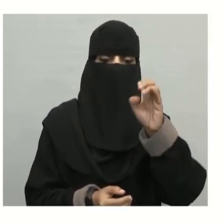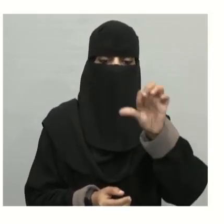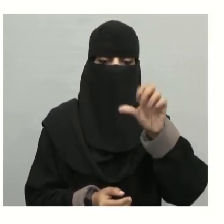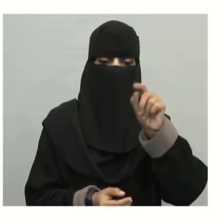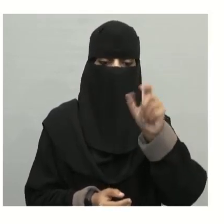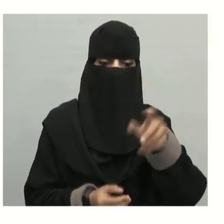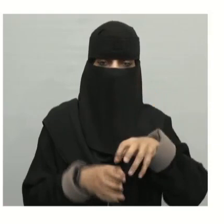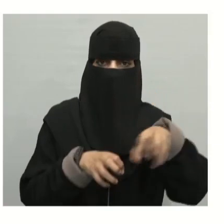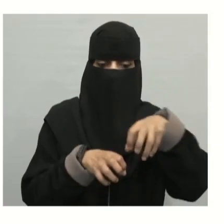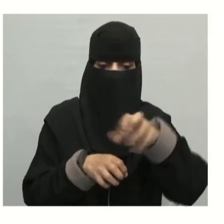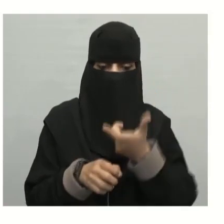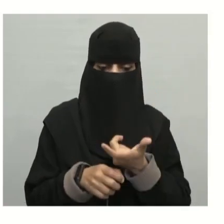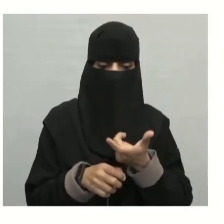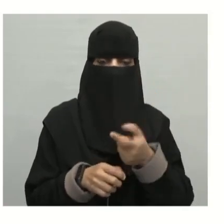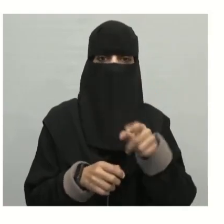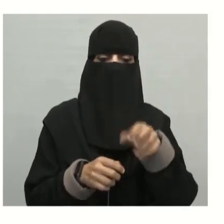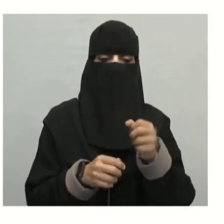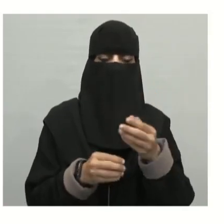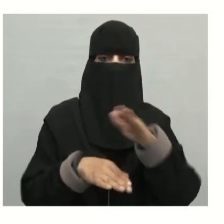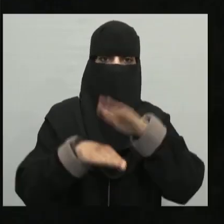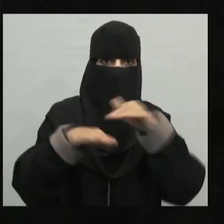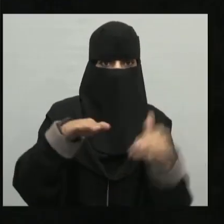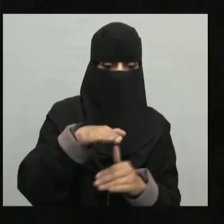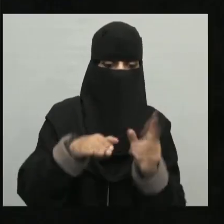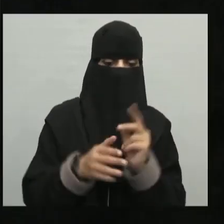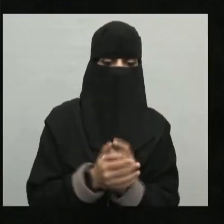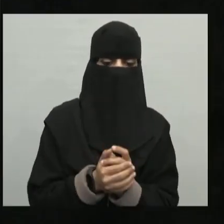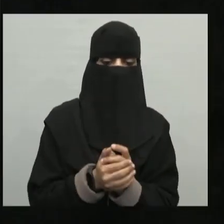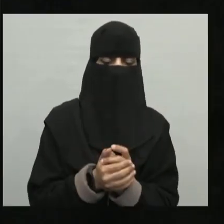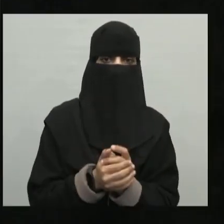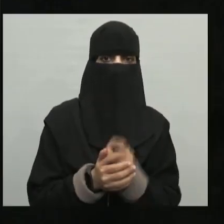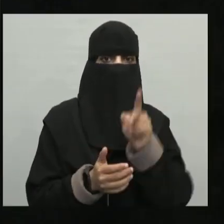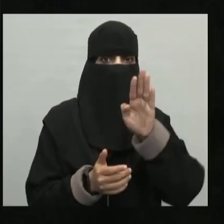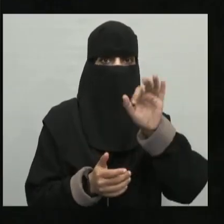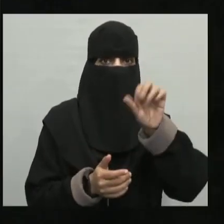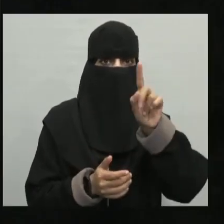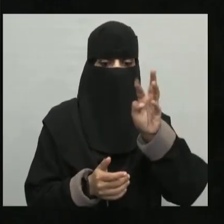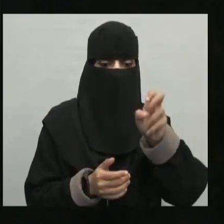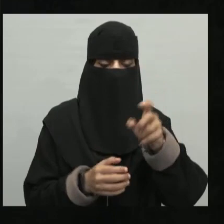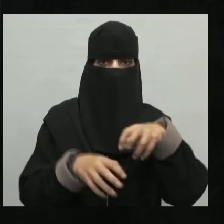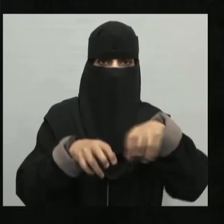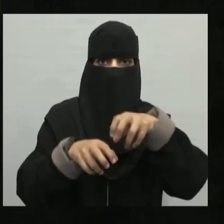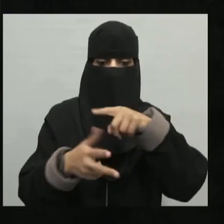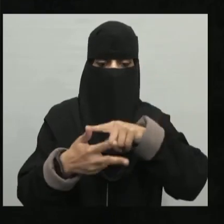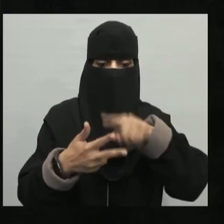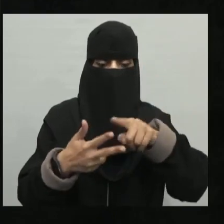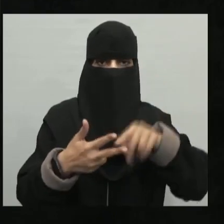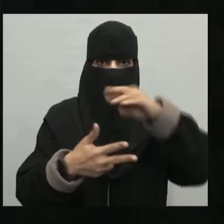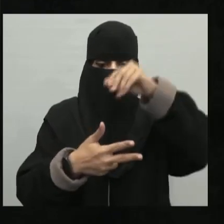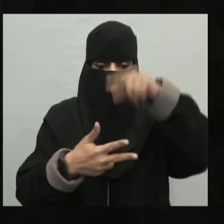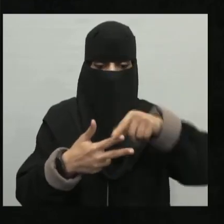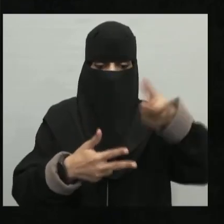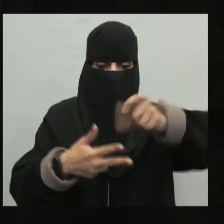تنقسم الى ناريه سطحيه وناريه جوفيه بالنسبه للرسوبيه تنقسم الى ثلاثه اقسام الفتاتيه